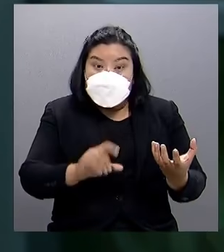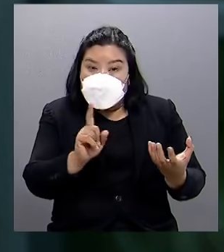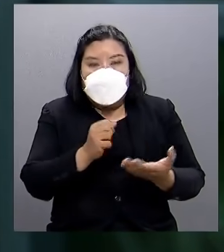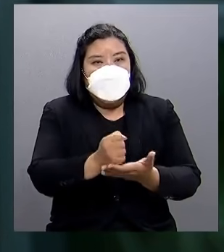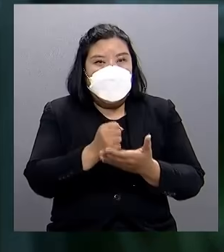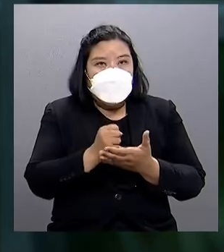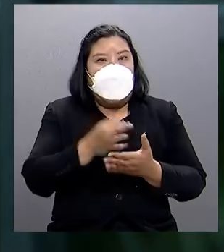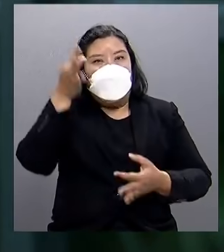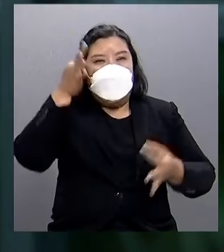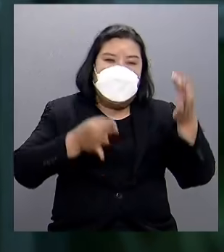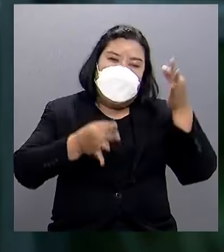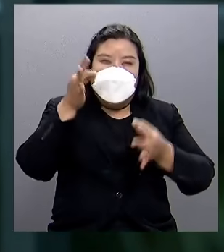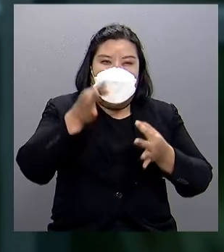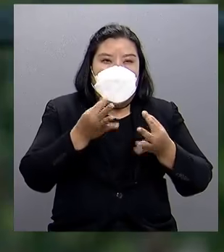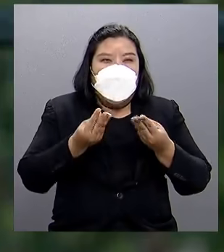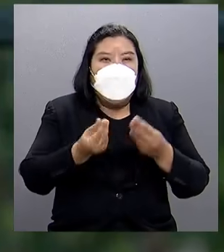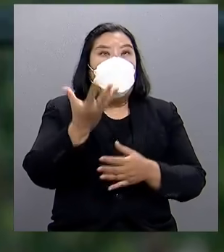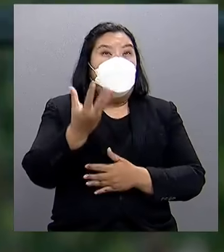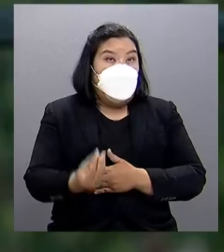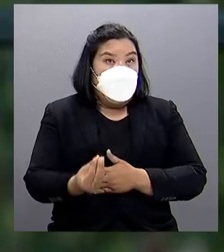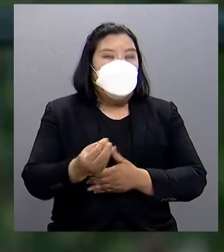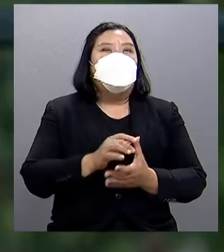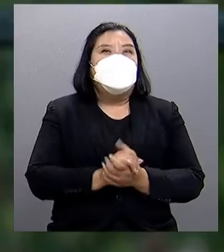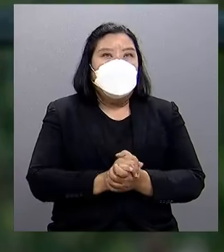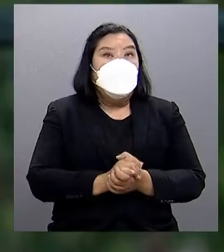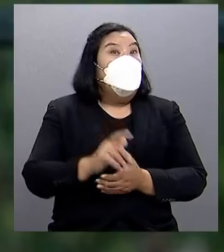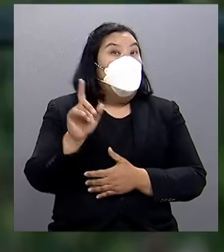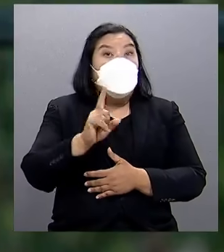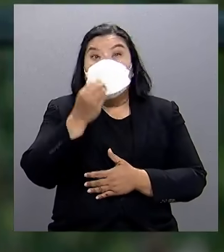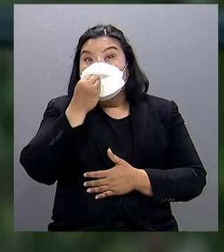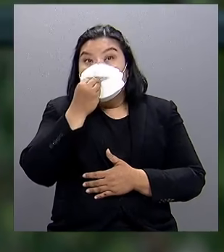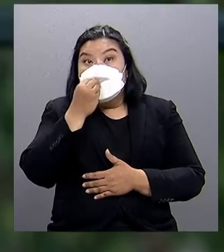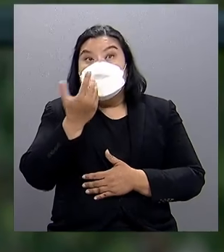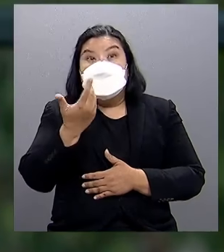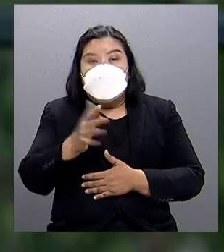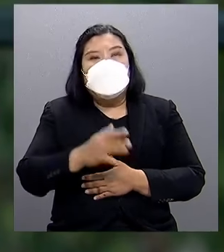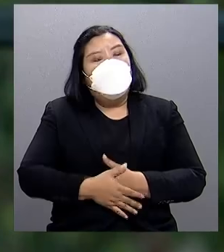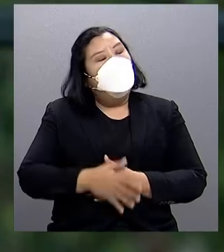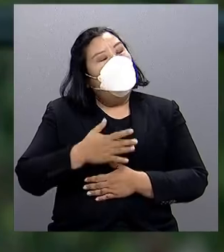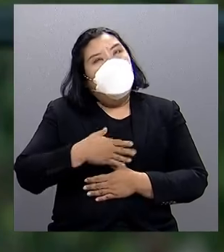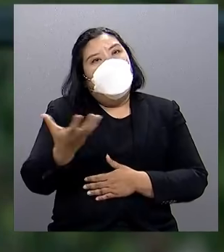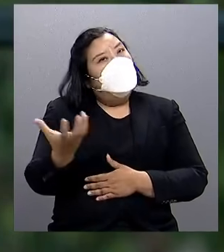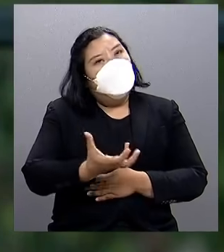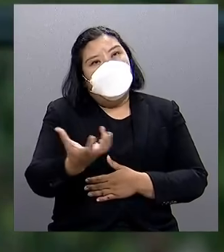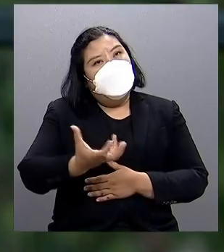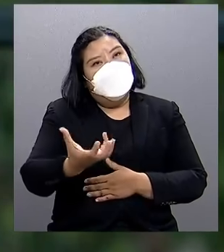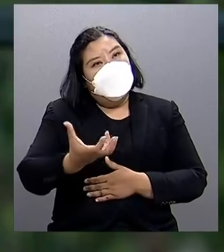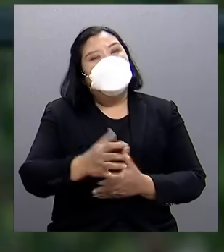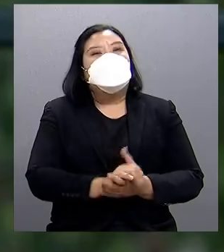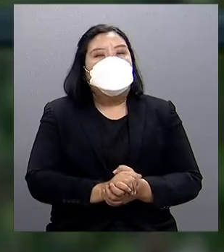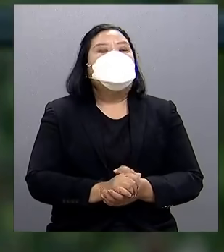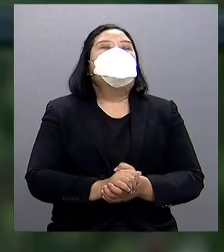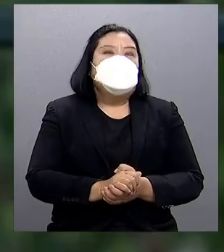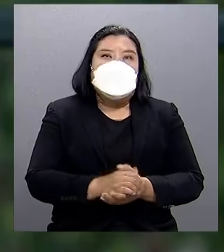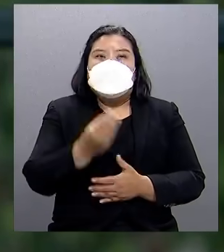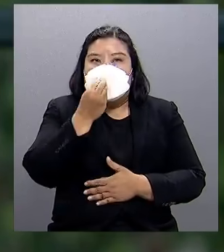ของเรานะคะเรามาดูกันก่อนว่าอาหารอะไรที่ทำให้เราอ้วนบ้างค่ะ แน่นอนครับผมที่ทำให้เราอ้วนหนี